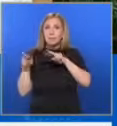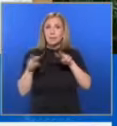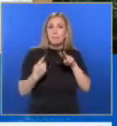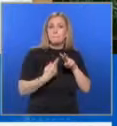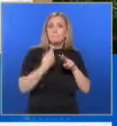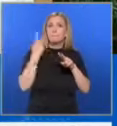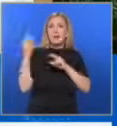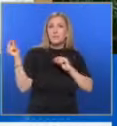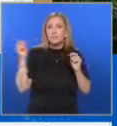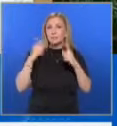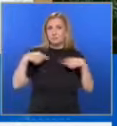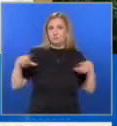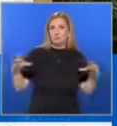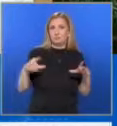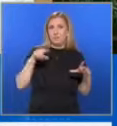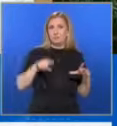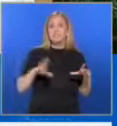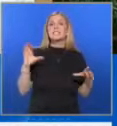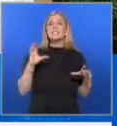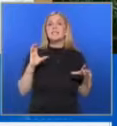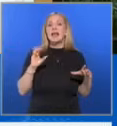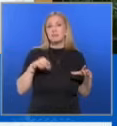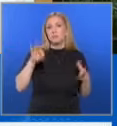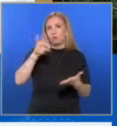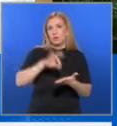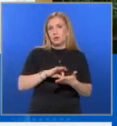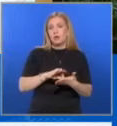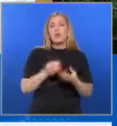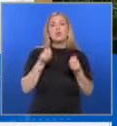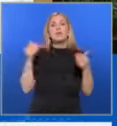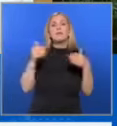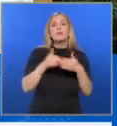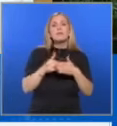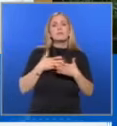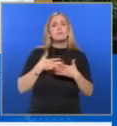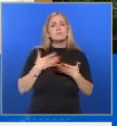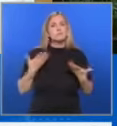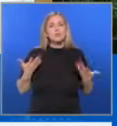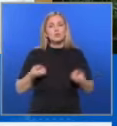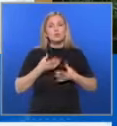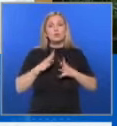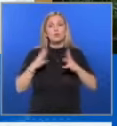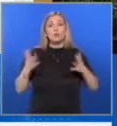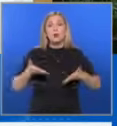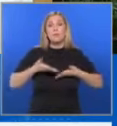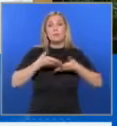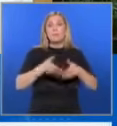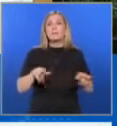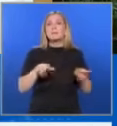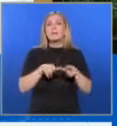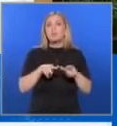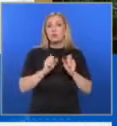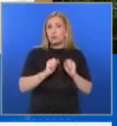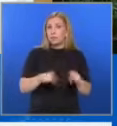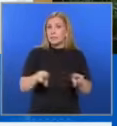сесия на Европейския парламент в Страсбург. Деси, добър вечер. На какво се дължи голямата подкрепа за Мецола? Да очакваме ли същото и